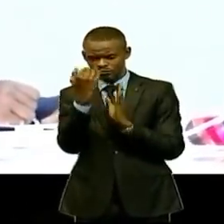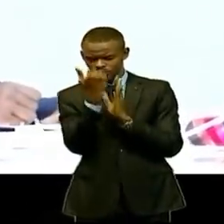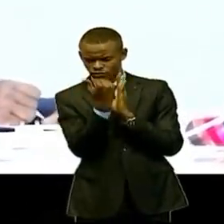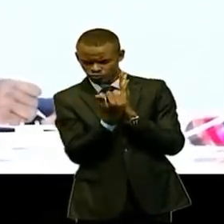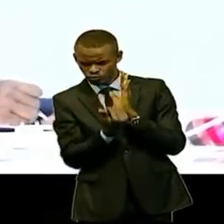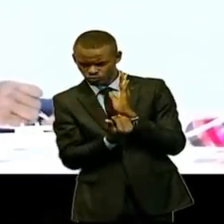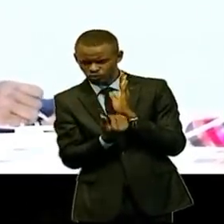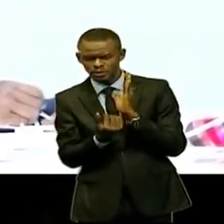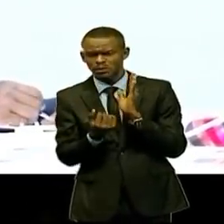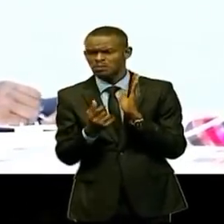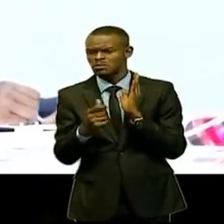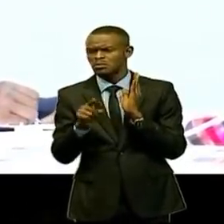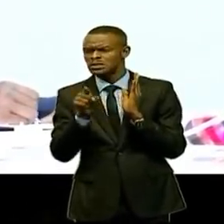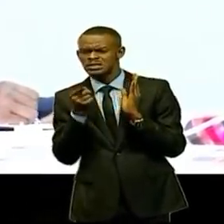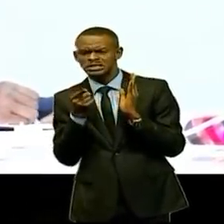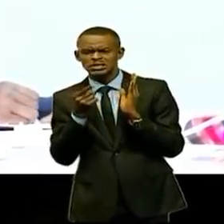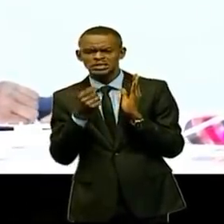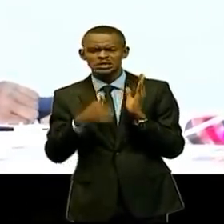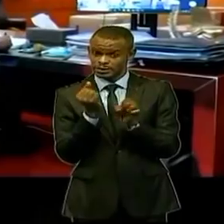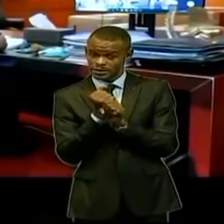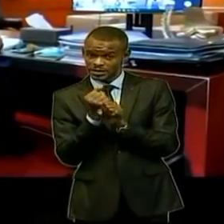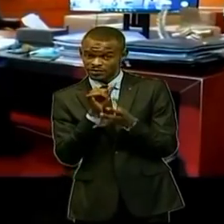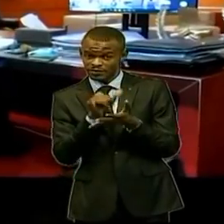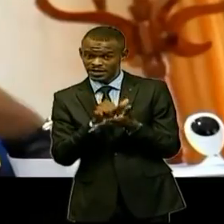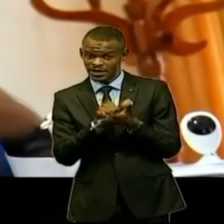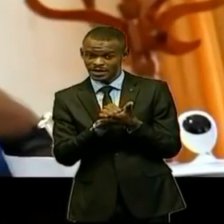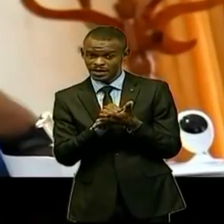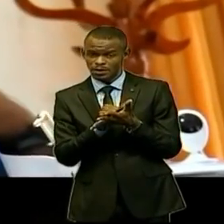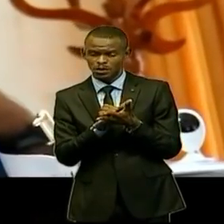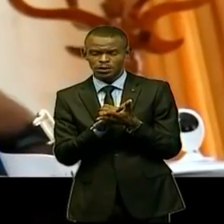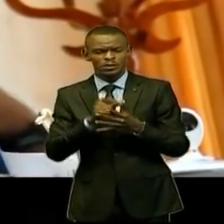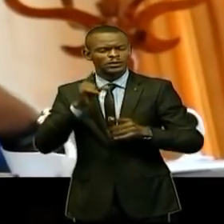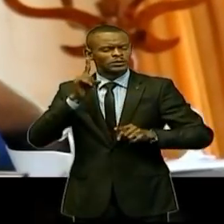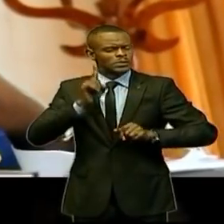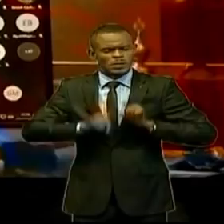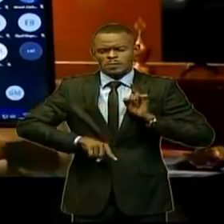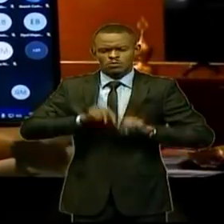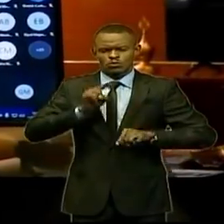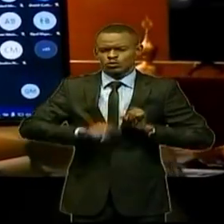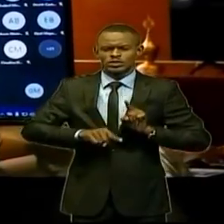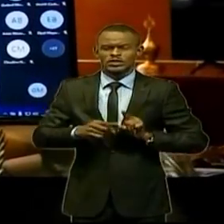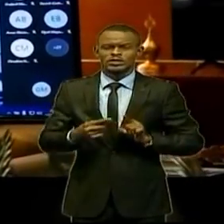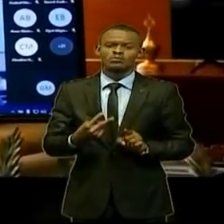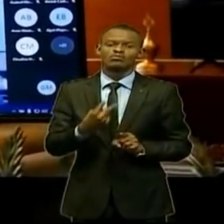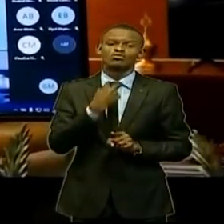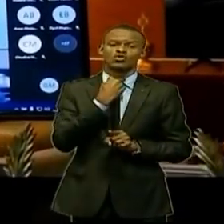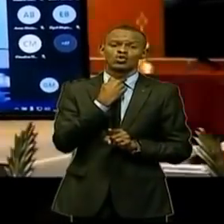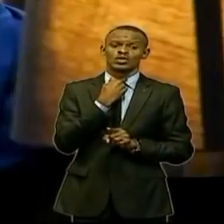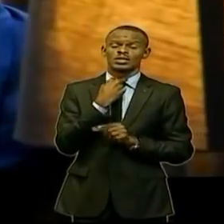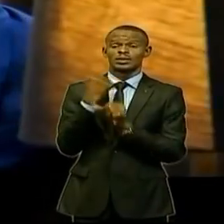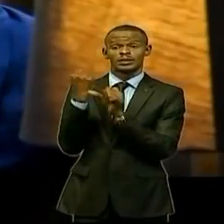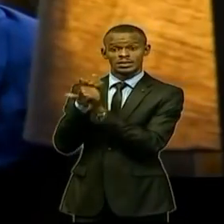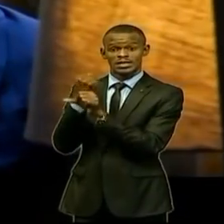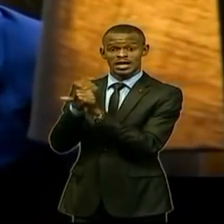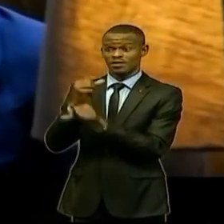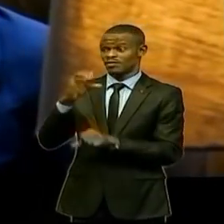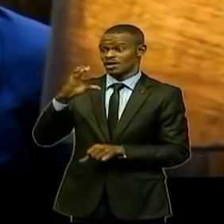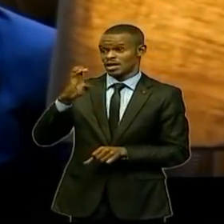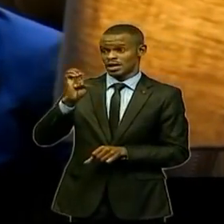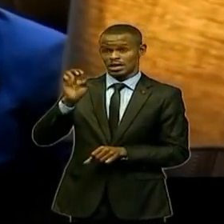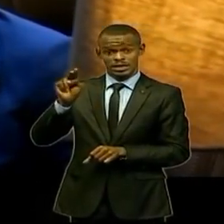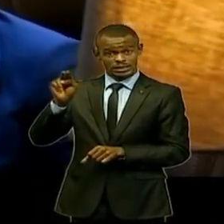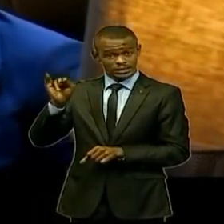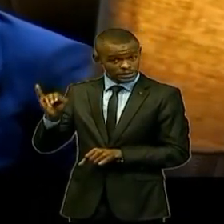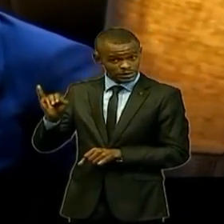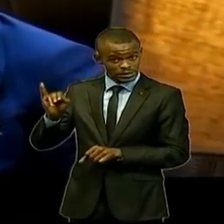contrainte des délais constitutionnels. Le second projet de décret a concerné la création d'une carte d'identité nationale en